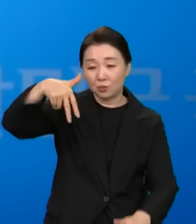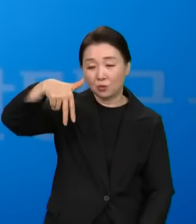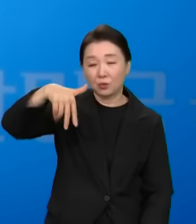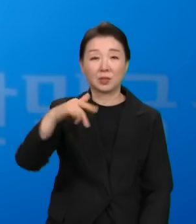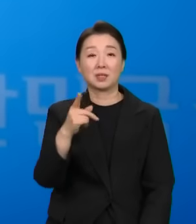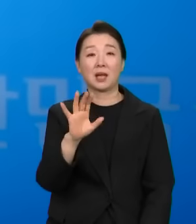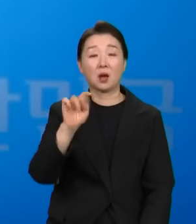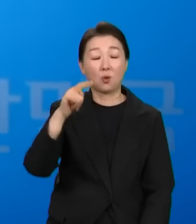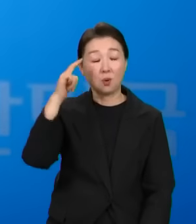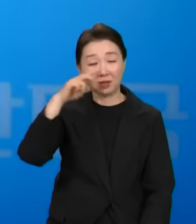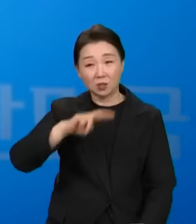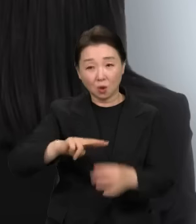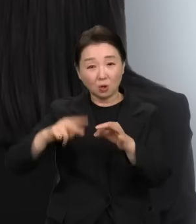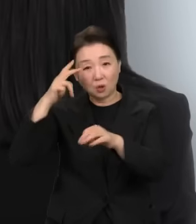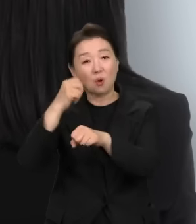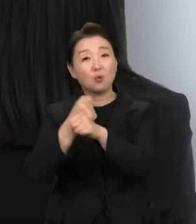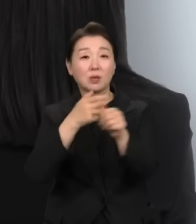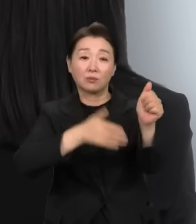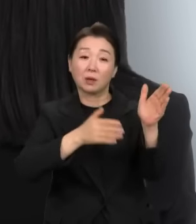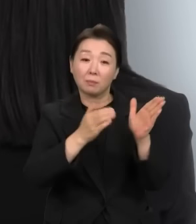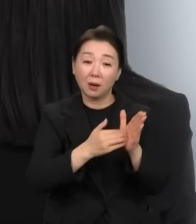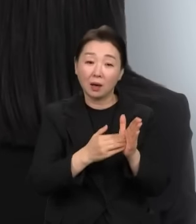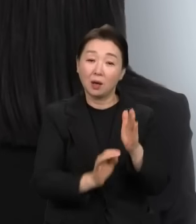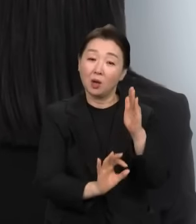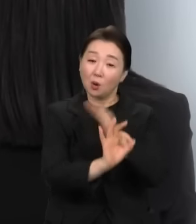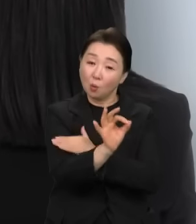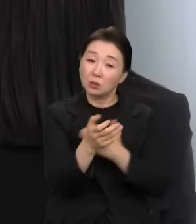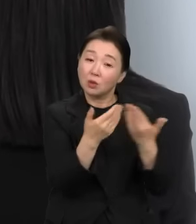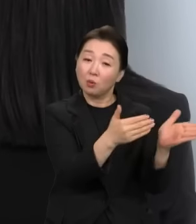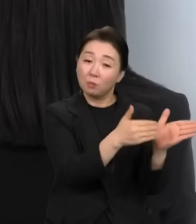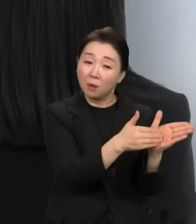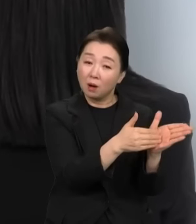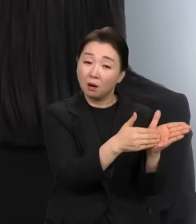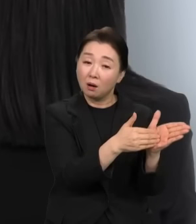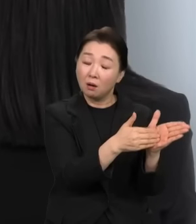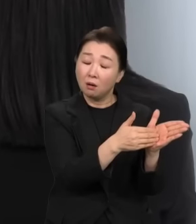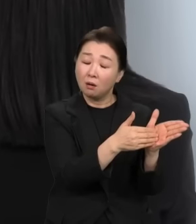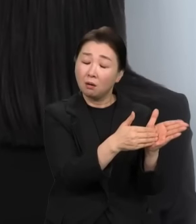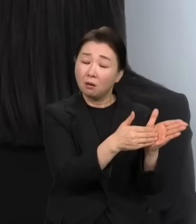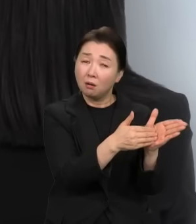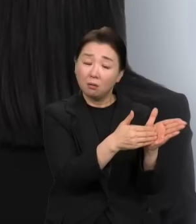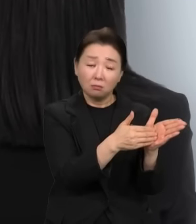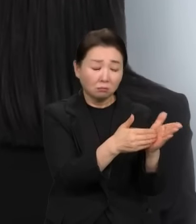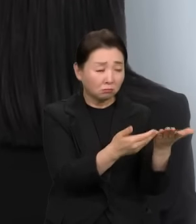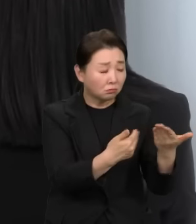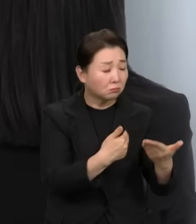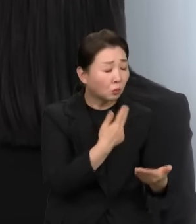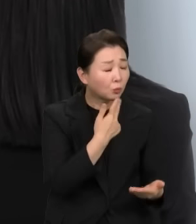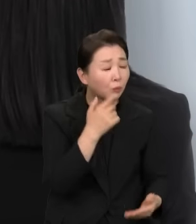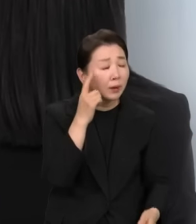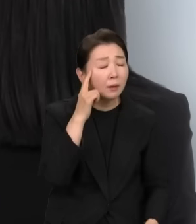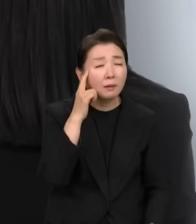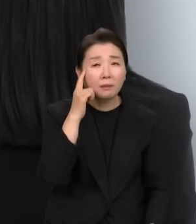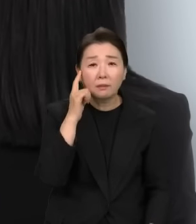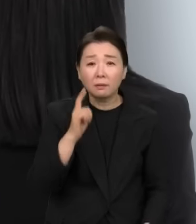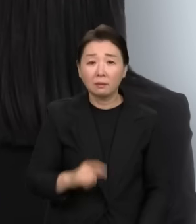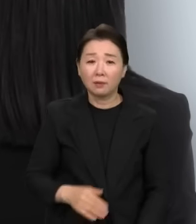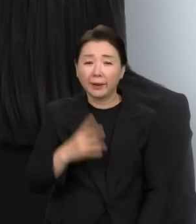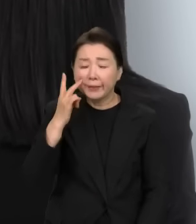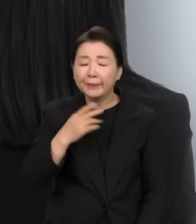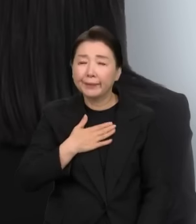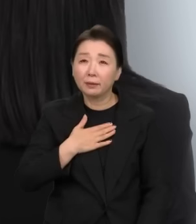여의도 연구원장이었습니다. 오늘 오전에 뭘 보내주기로 했는데. 네. 대체 뭐 연락이 없어요. 벌써 며칠 됐는데. 아, 예,